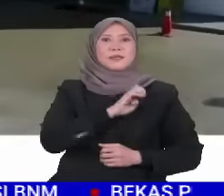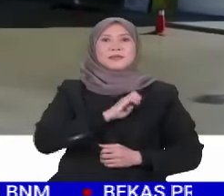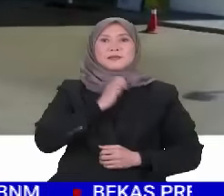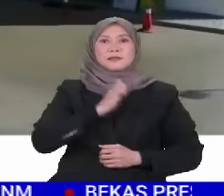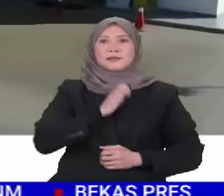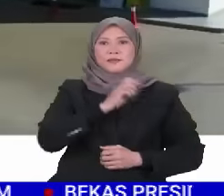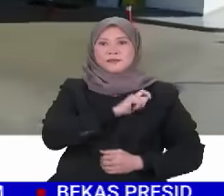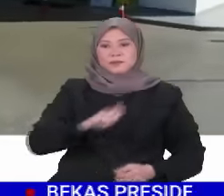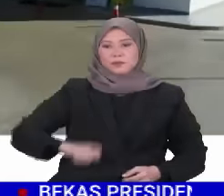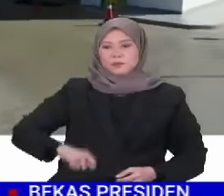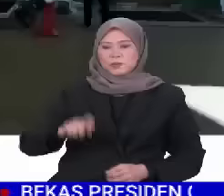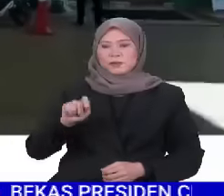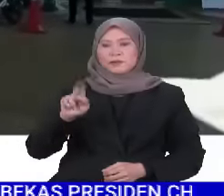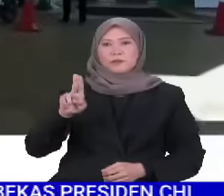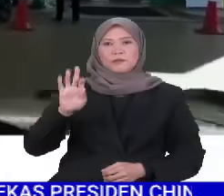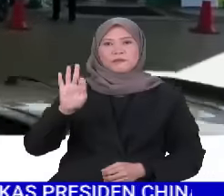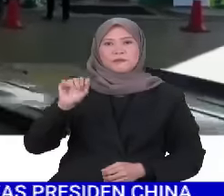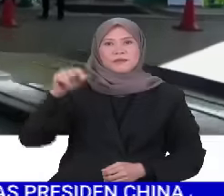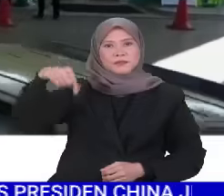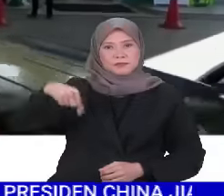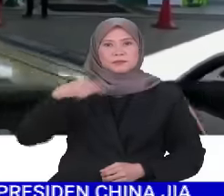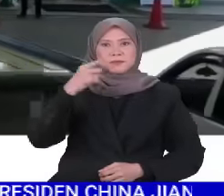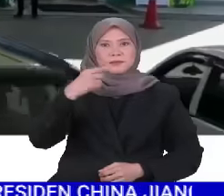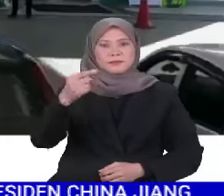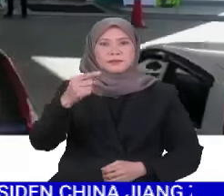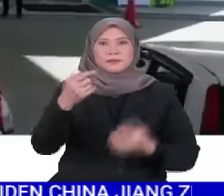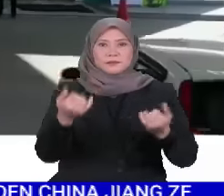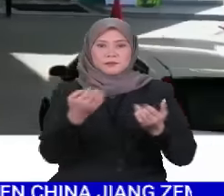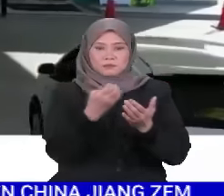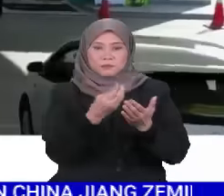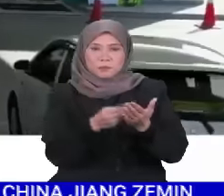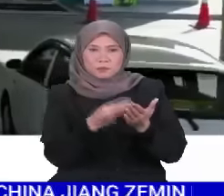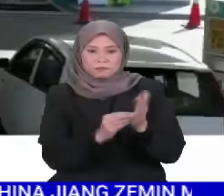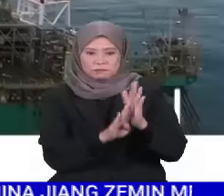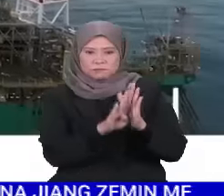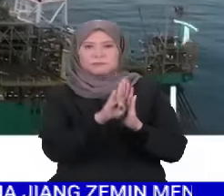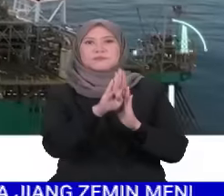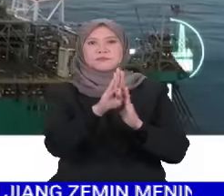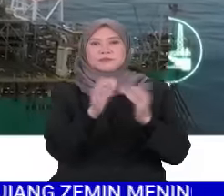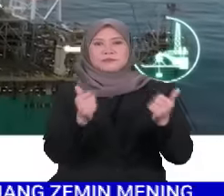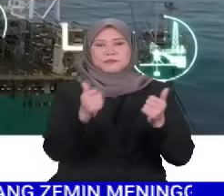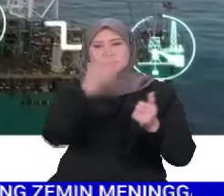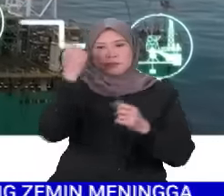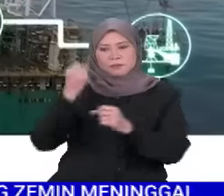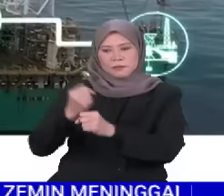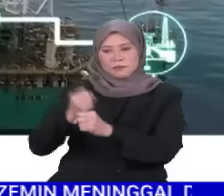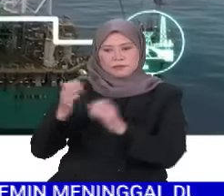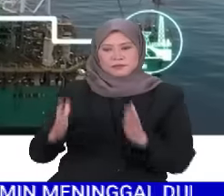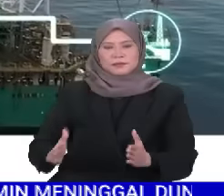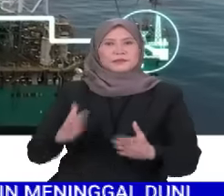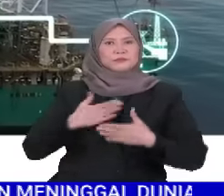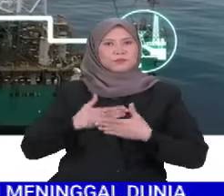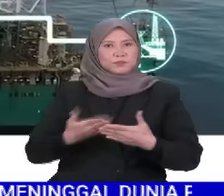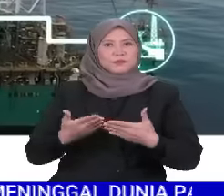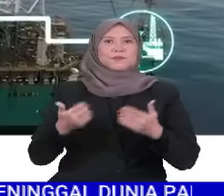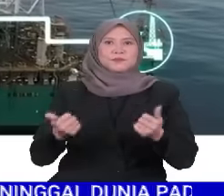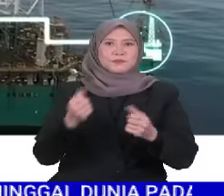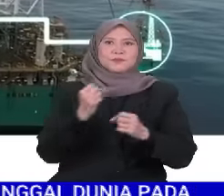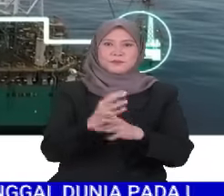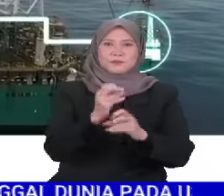Muhammad Taufik dalam kenyataan berkata prestasi keuangan menyebrangsangkan itu hasil dedikasi pekerja dan rakyat kongsinya